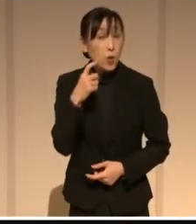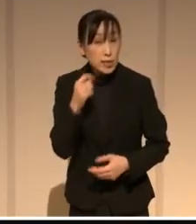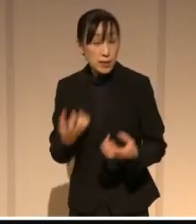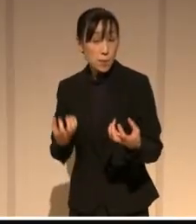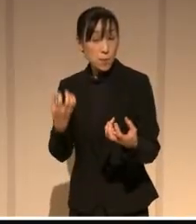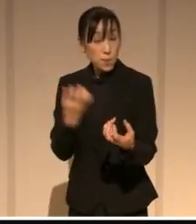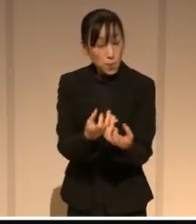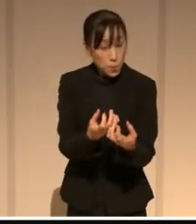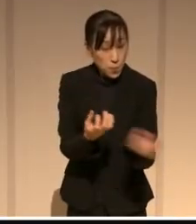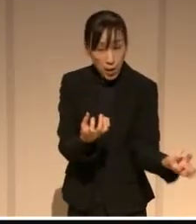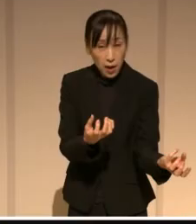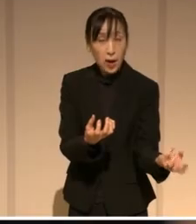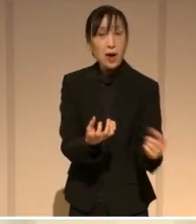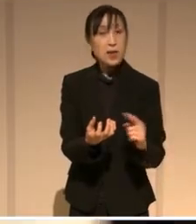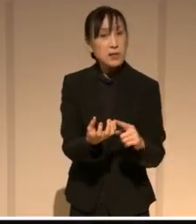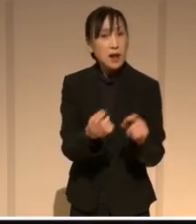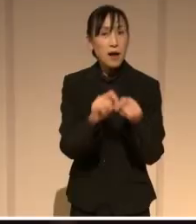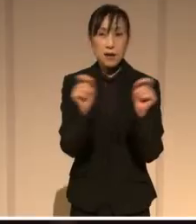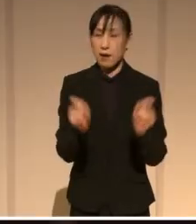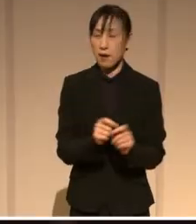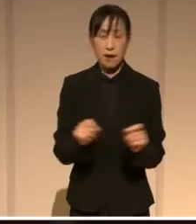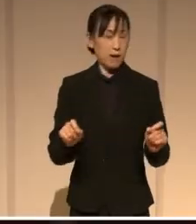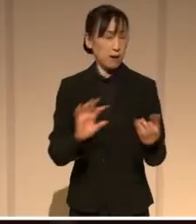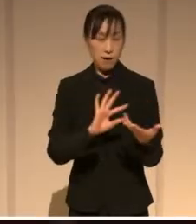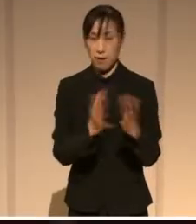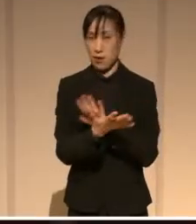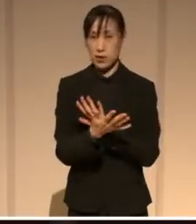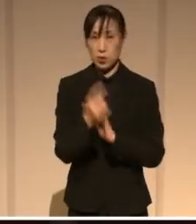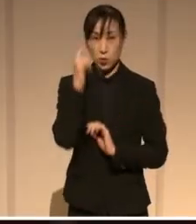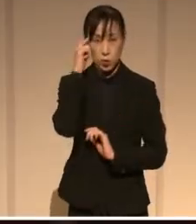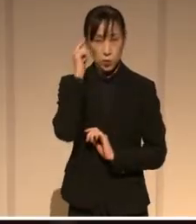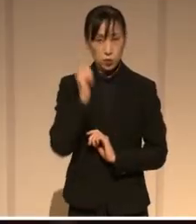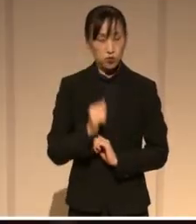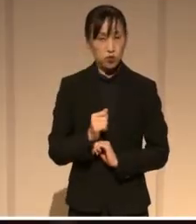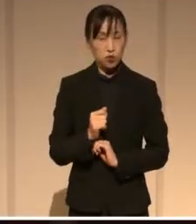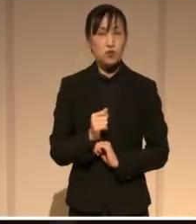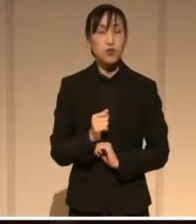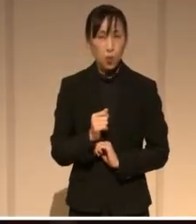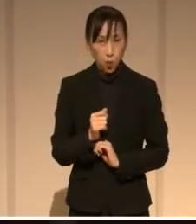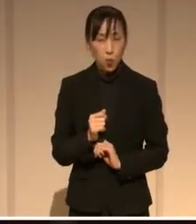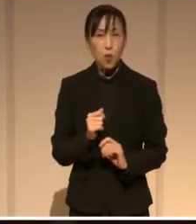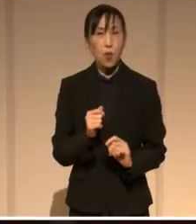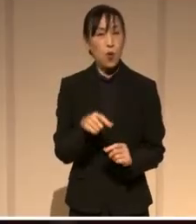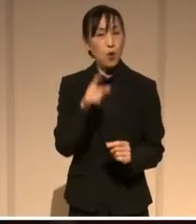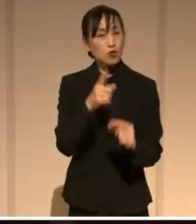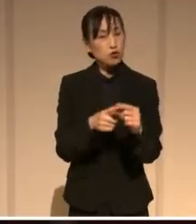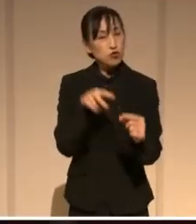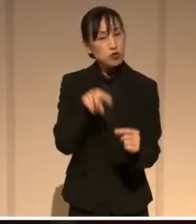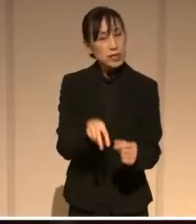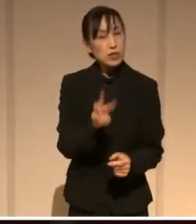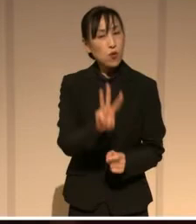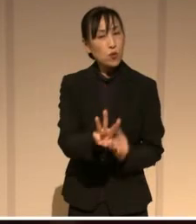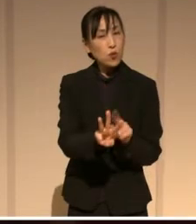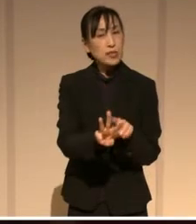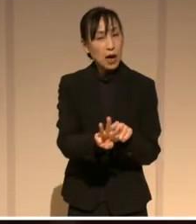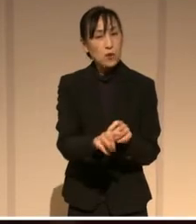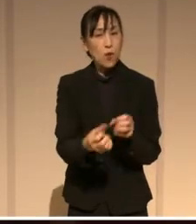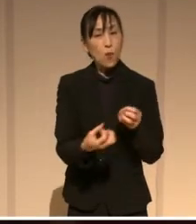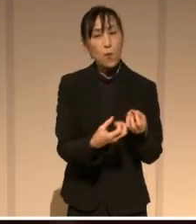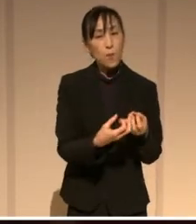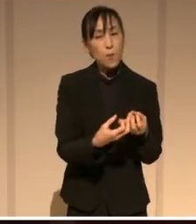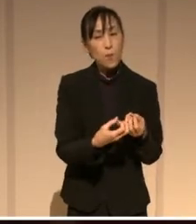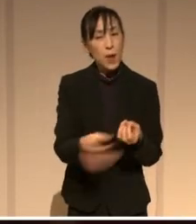全く違ったものにして僕が一番最初の真ん中の山を誰かが弾きとがしてたらはが楽なん